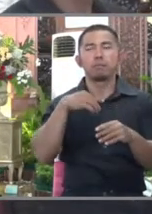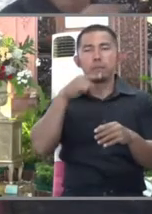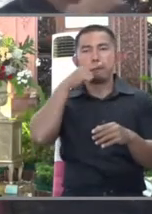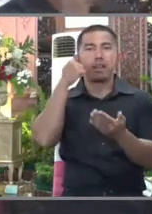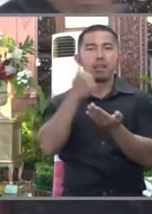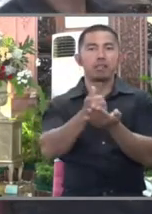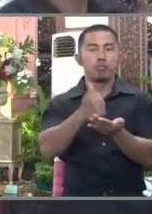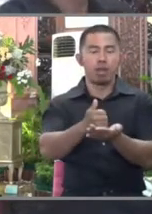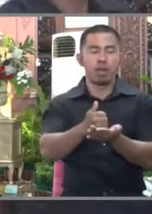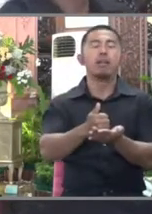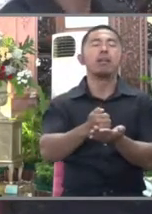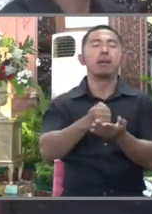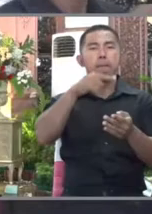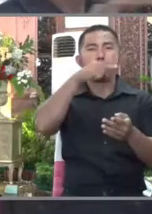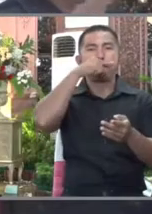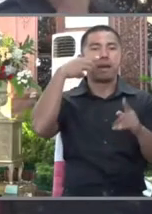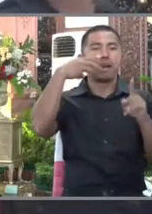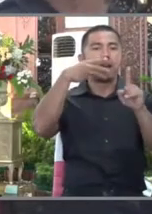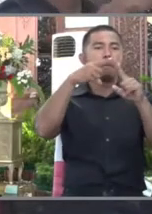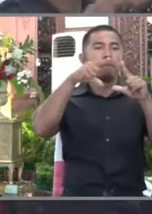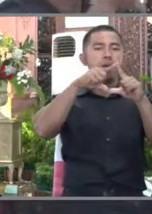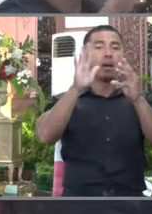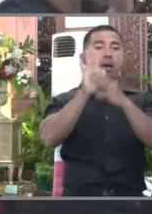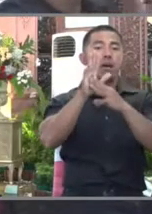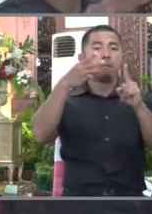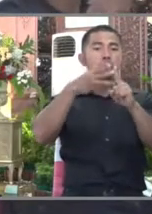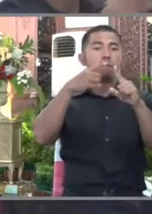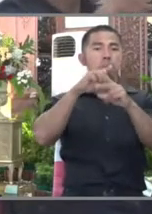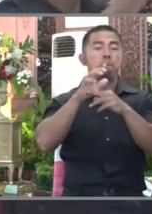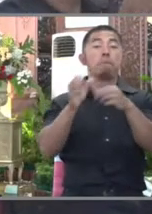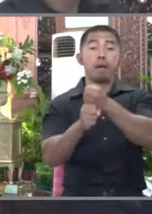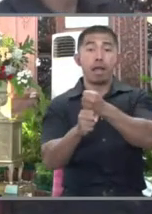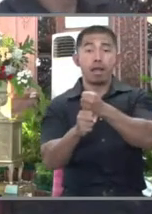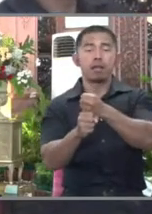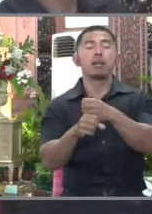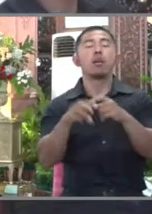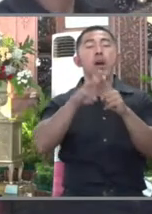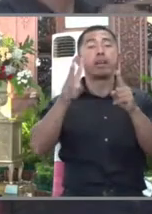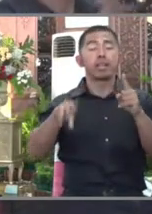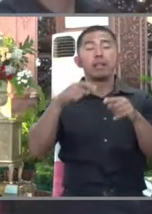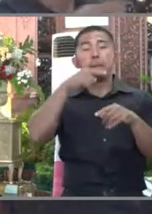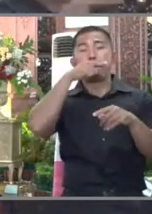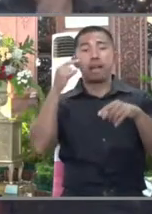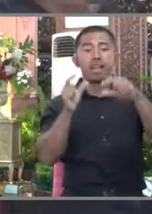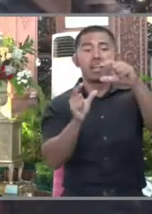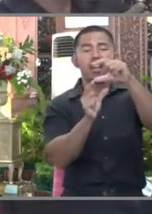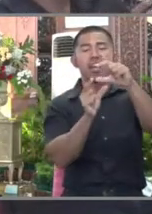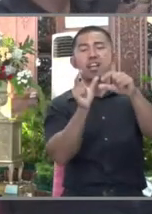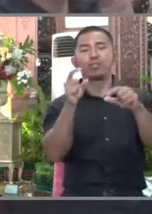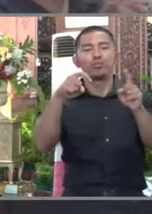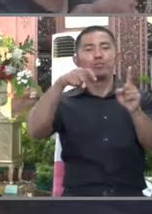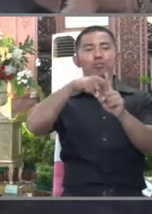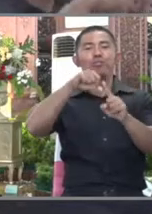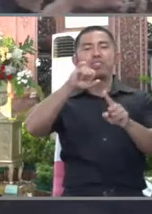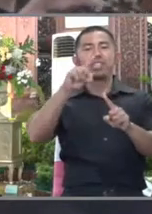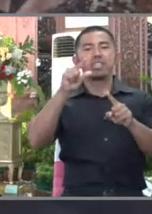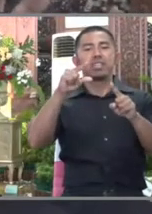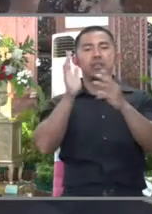Kusrianto, dan juga Bapak Wakil Ketua DPRD, Bapak Sukirman, dan juga anggota DPRD Provinsi Jawa